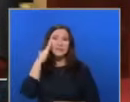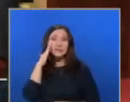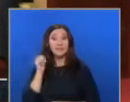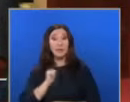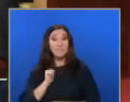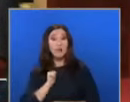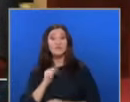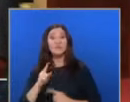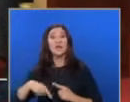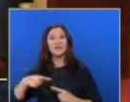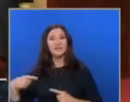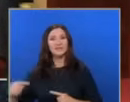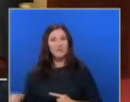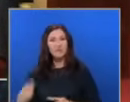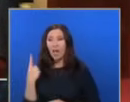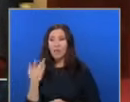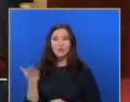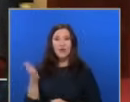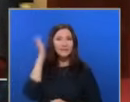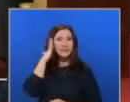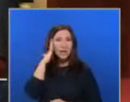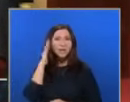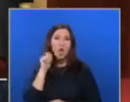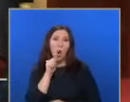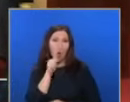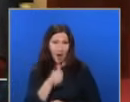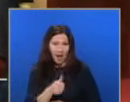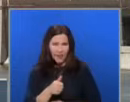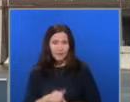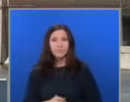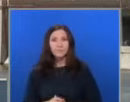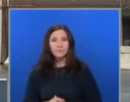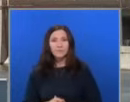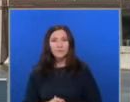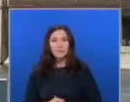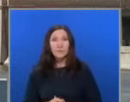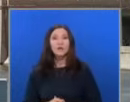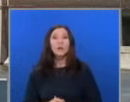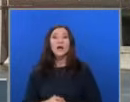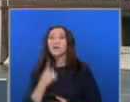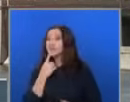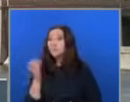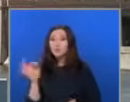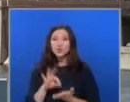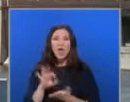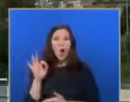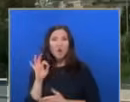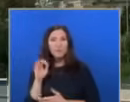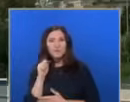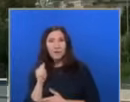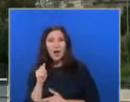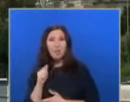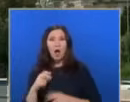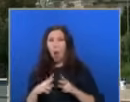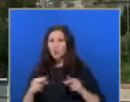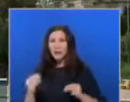се запазват и развиват. Една от тези страни е Унгария. За визитата на Орбан в Украйна от